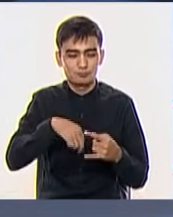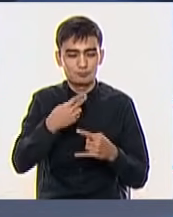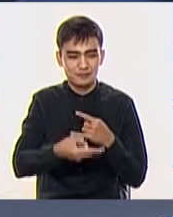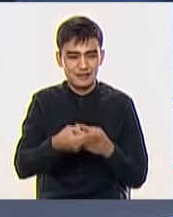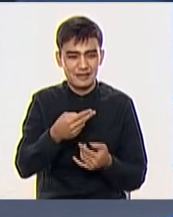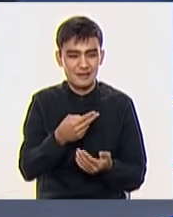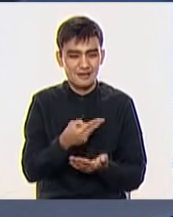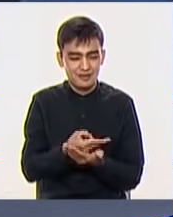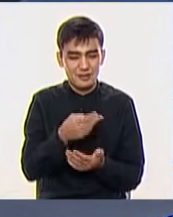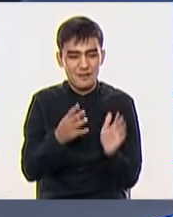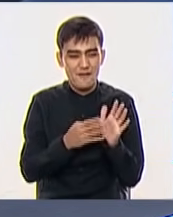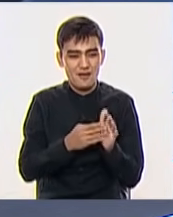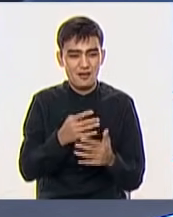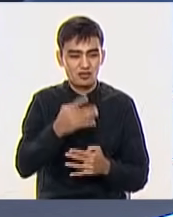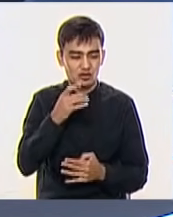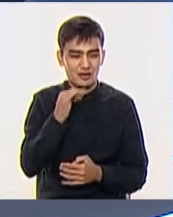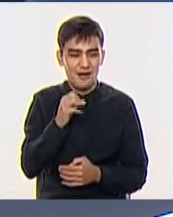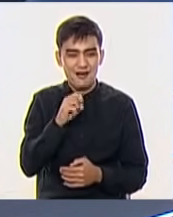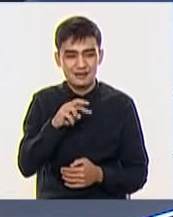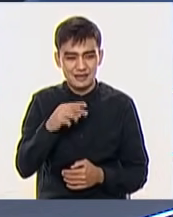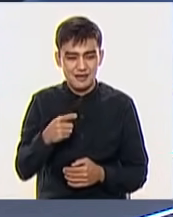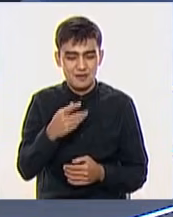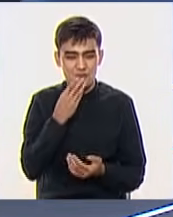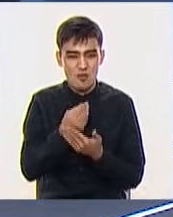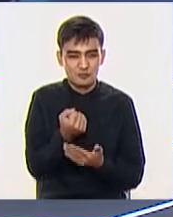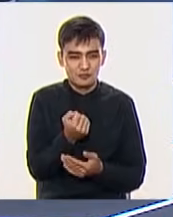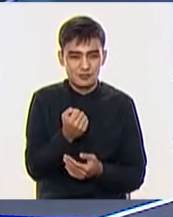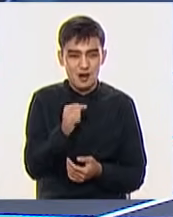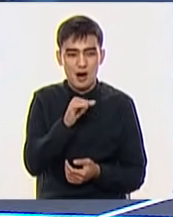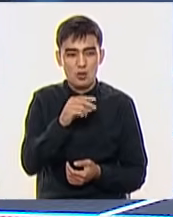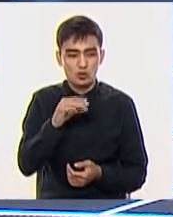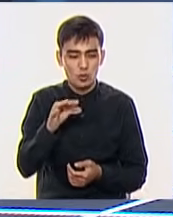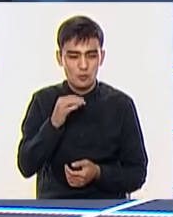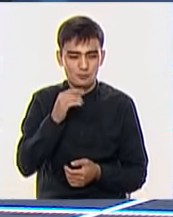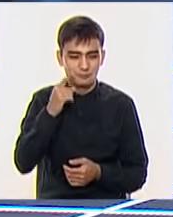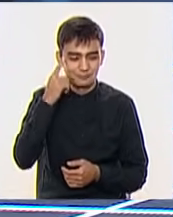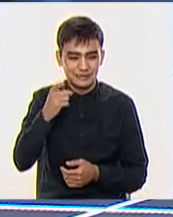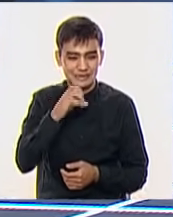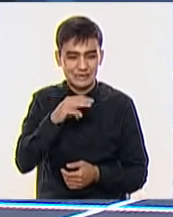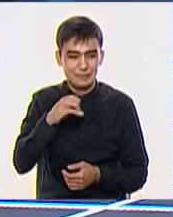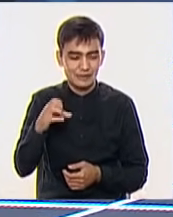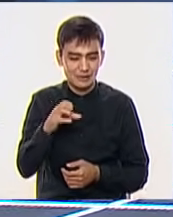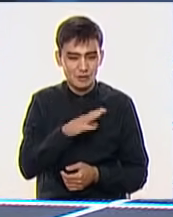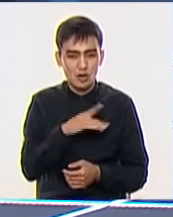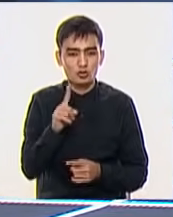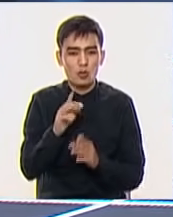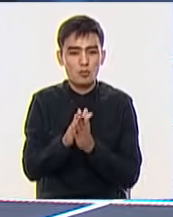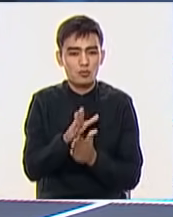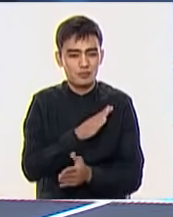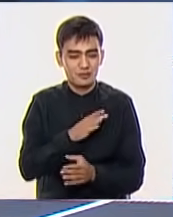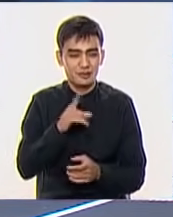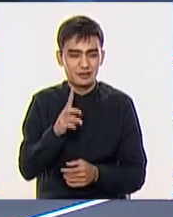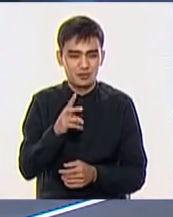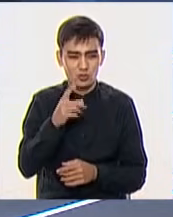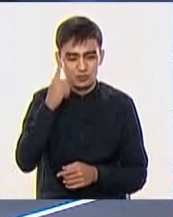этажа в Тбилиси. Перед смертью Асель успела отправить подруге аудиосообщение. Что она попросила в тот роковой момент и